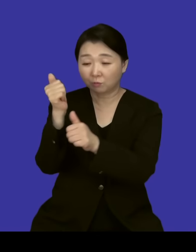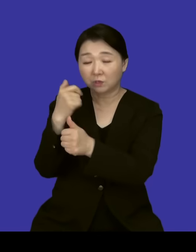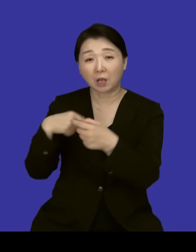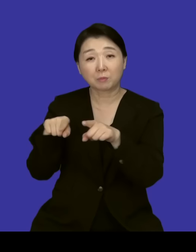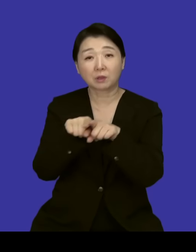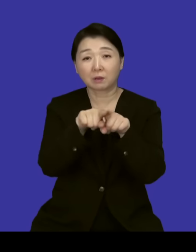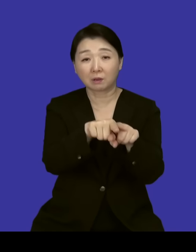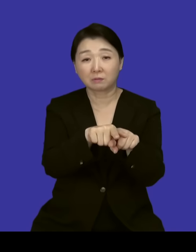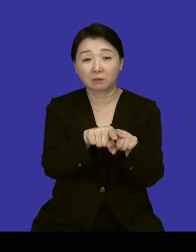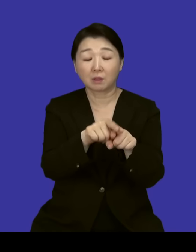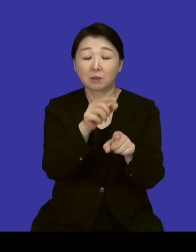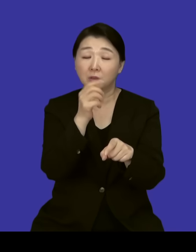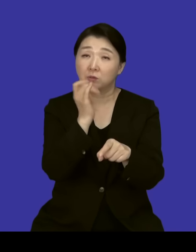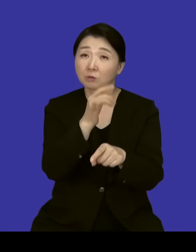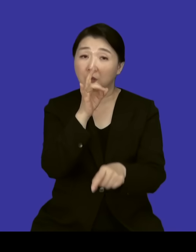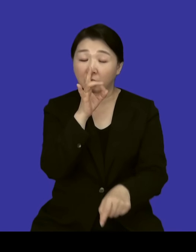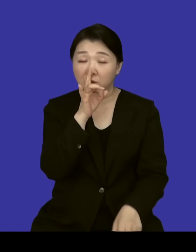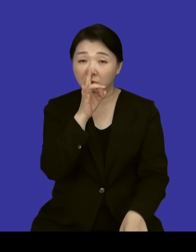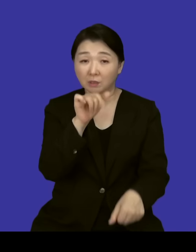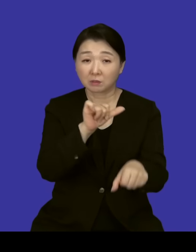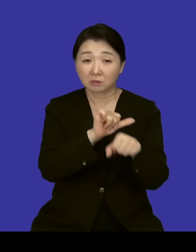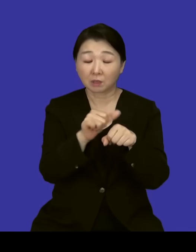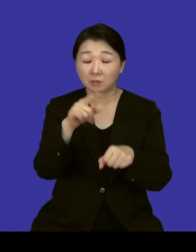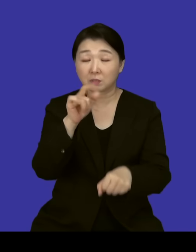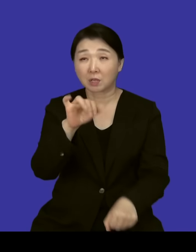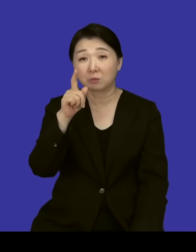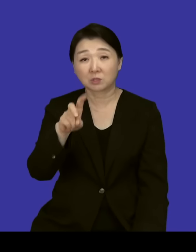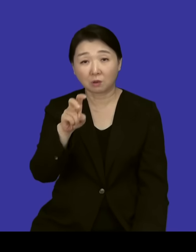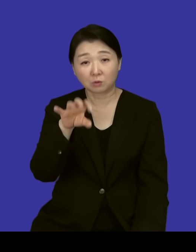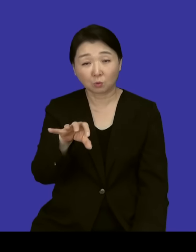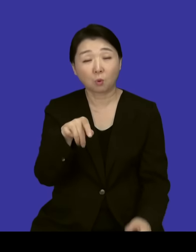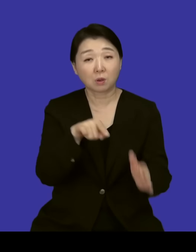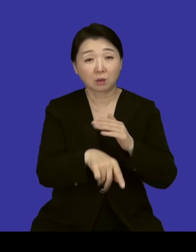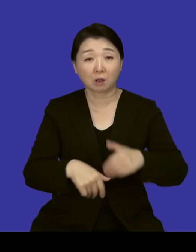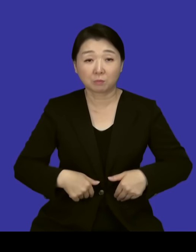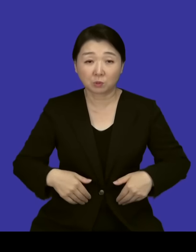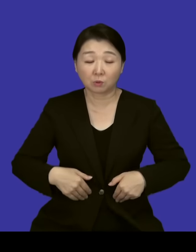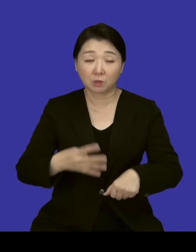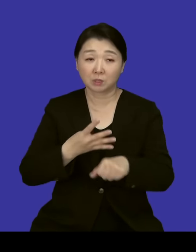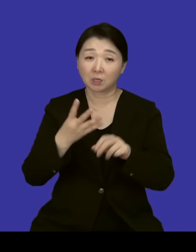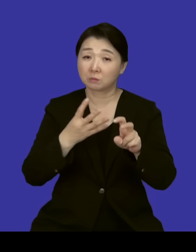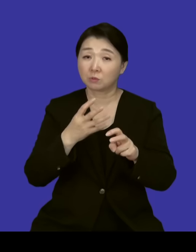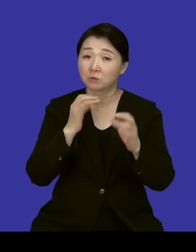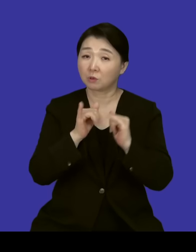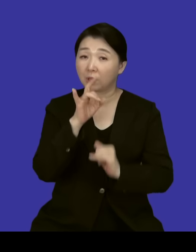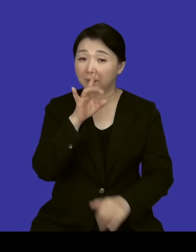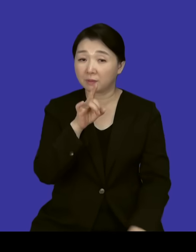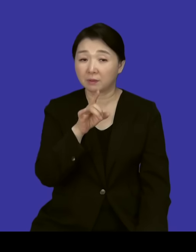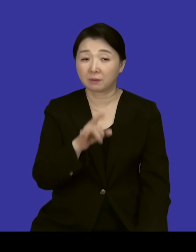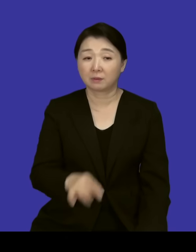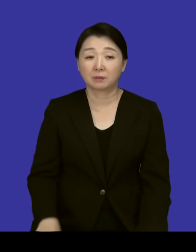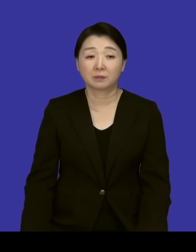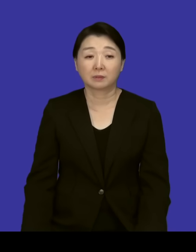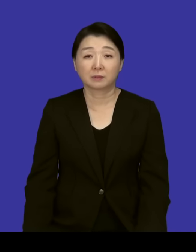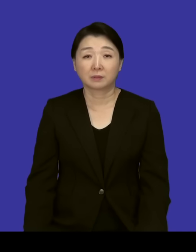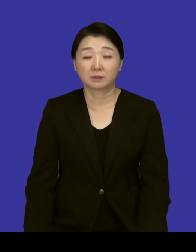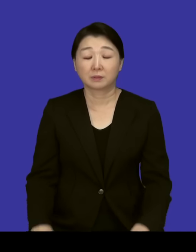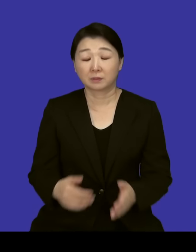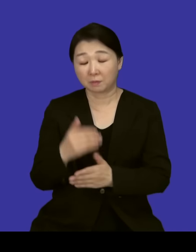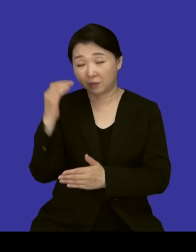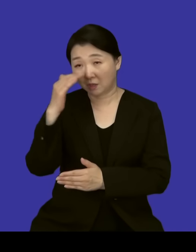있는데 5시까지 삼성동을 가야 되는데 여의도에서 4시 20분까지 전화 안 받으니까 그래서 그